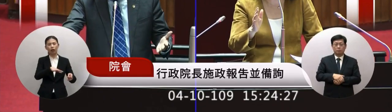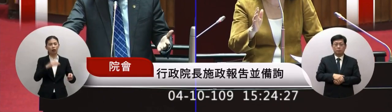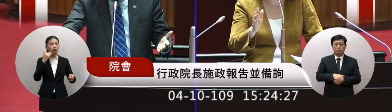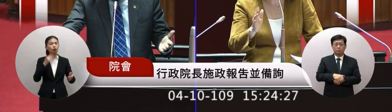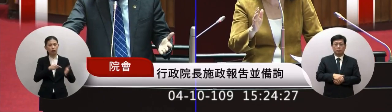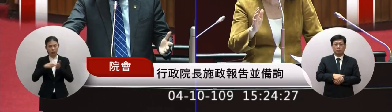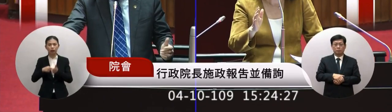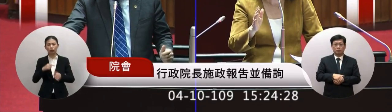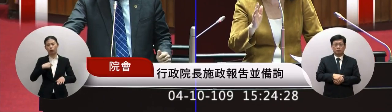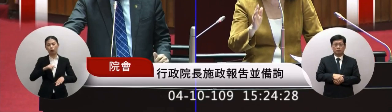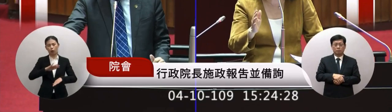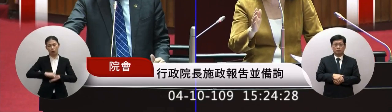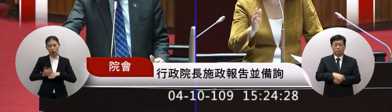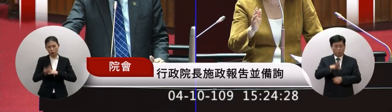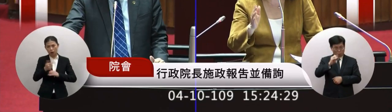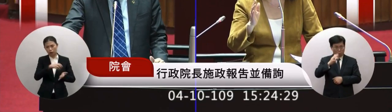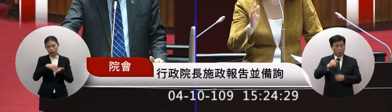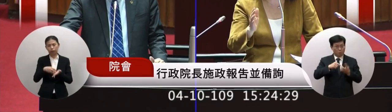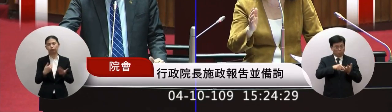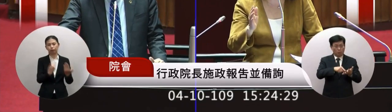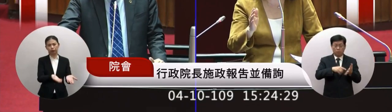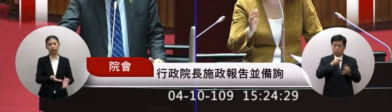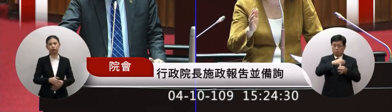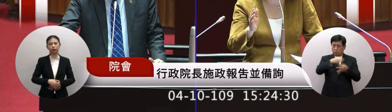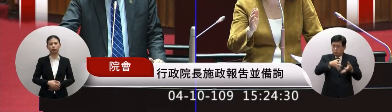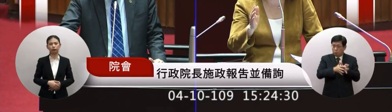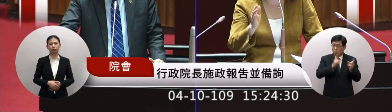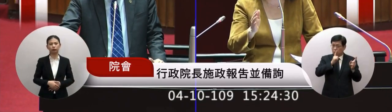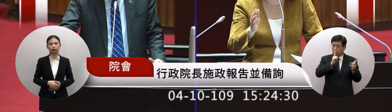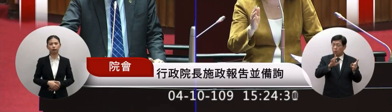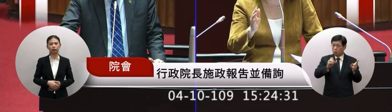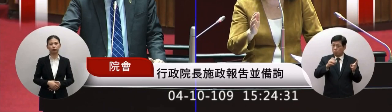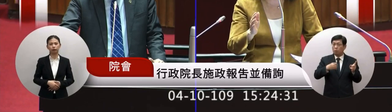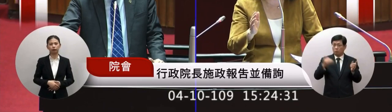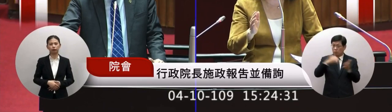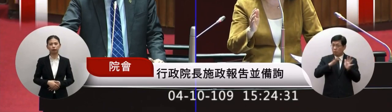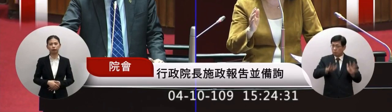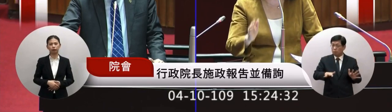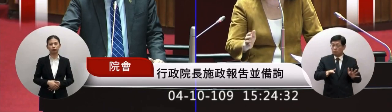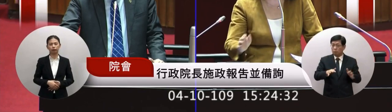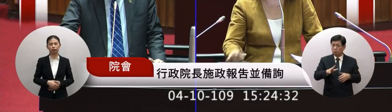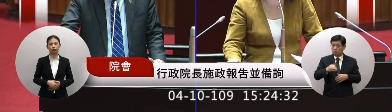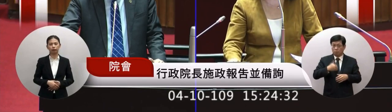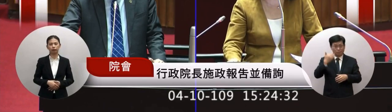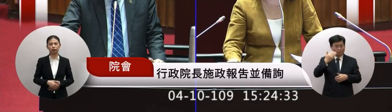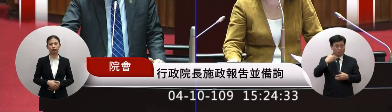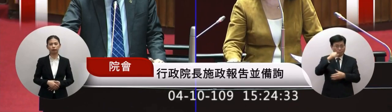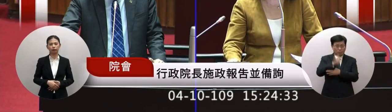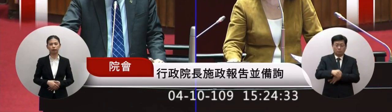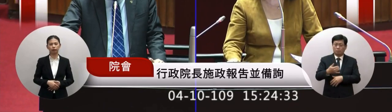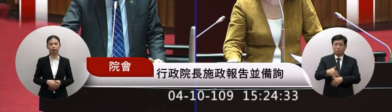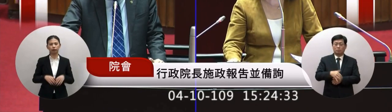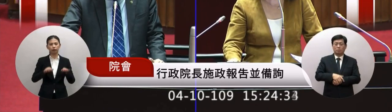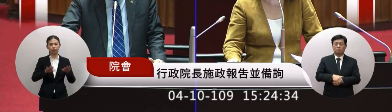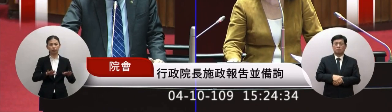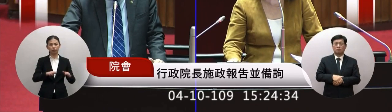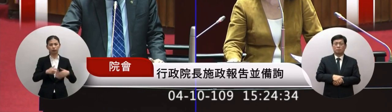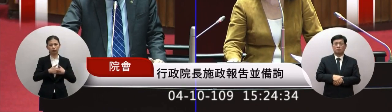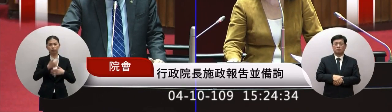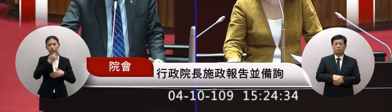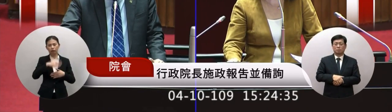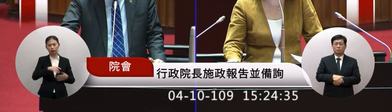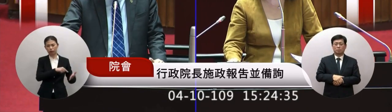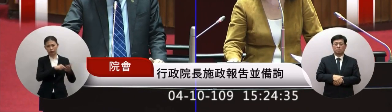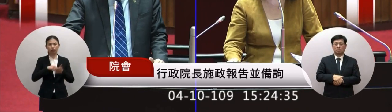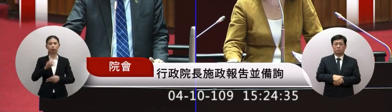请，我们就会快速的给他。 有没有？因为经济部都已经讲了，有没有到目前为止有没有核可的案例？ 我们目前卫福部还没有接